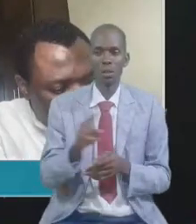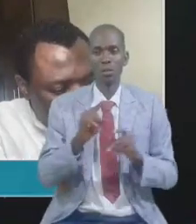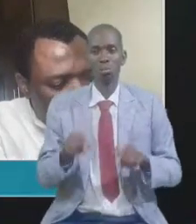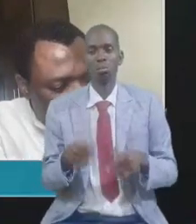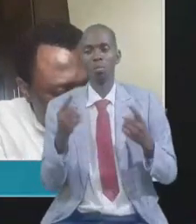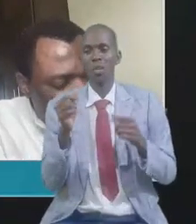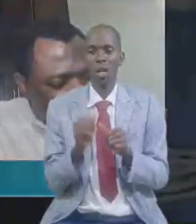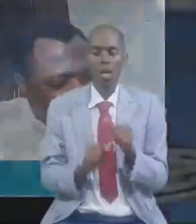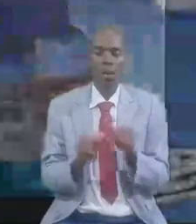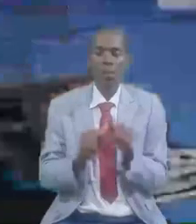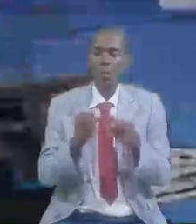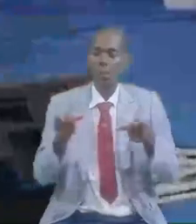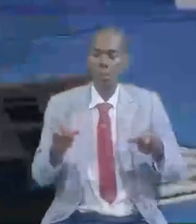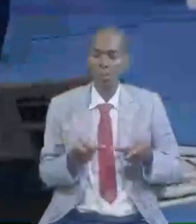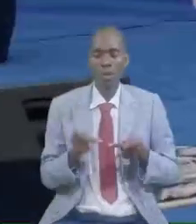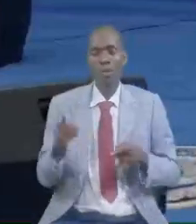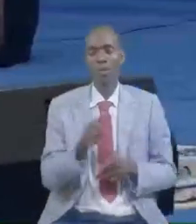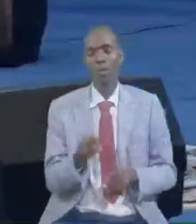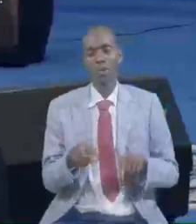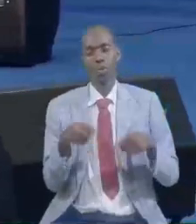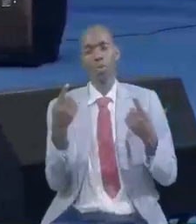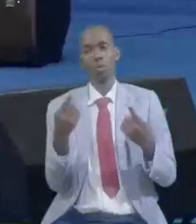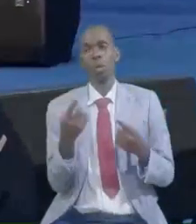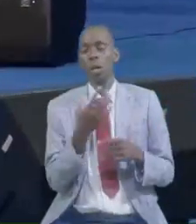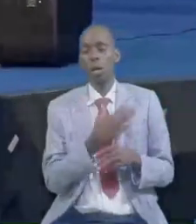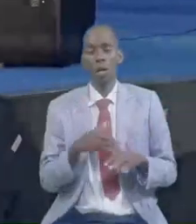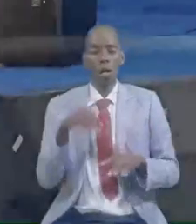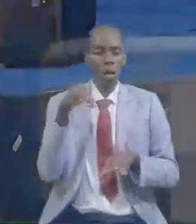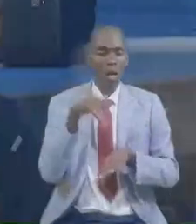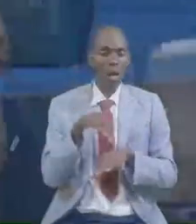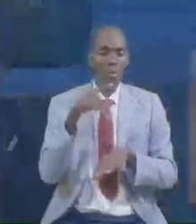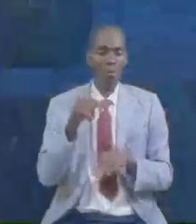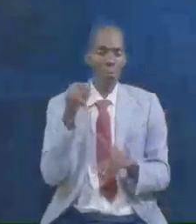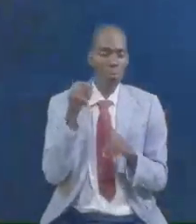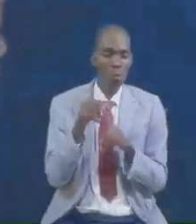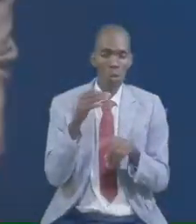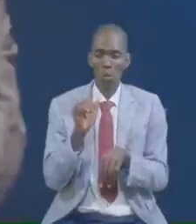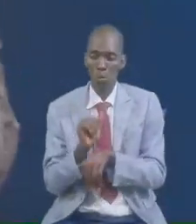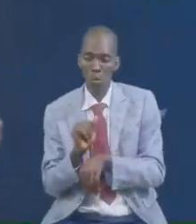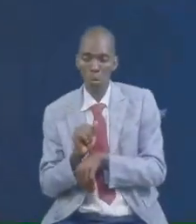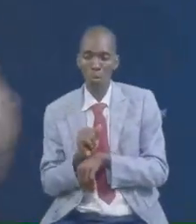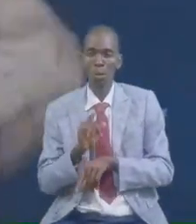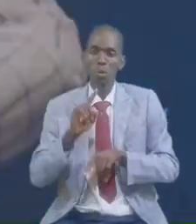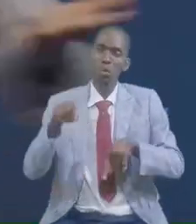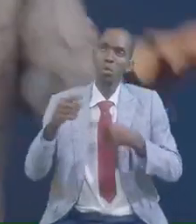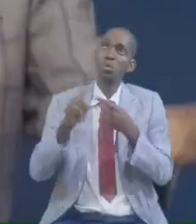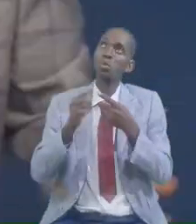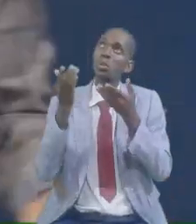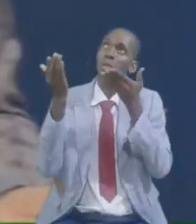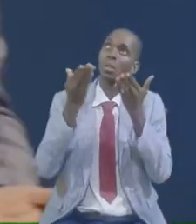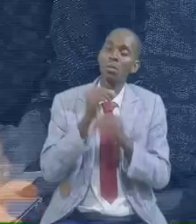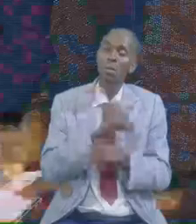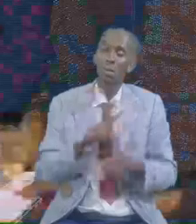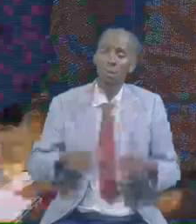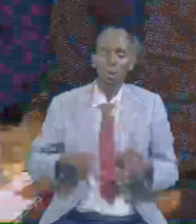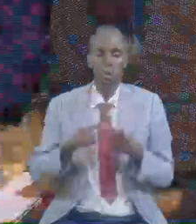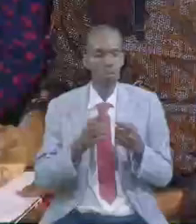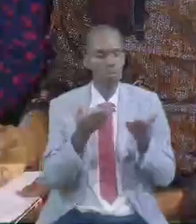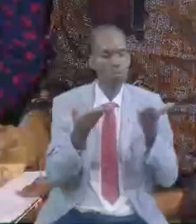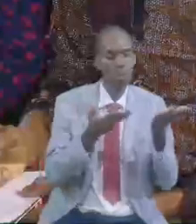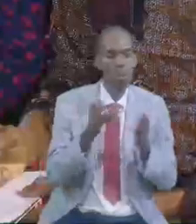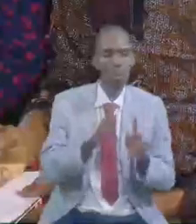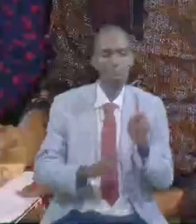Tout lieu que tu, partout tu iras, dans le devoir, partout tu iras, pour servir le Seigneur, pour servir le peuple